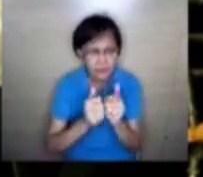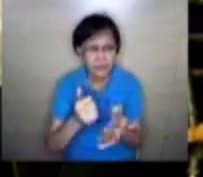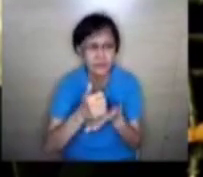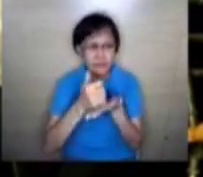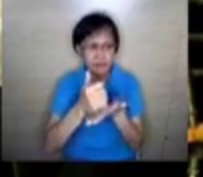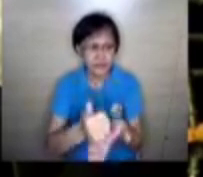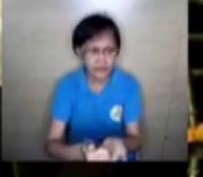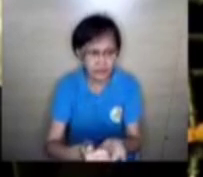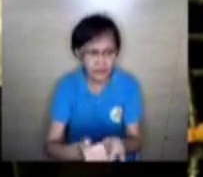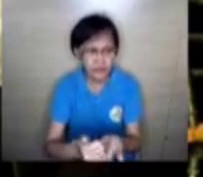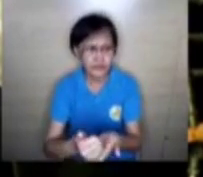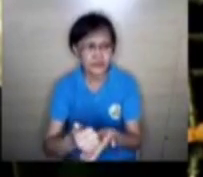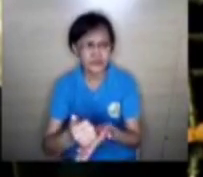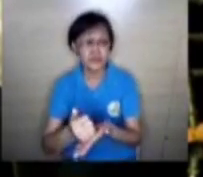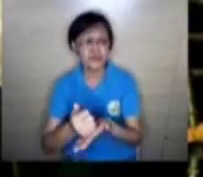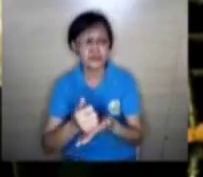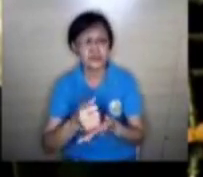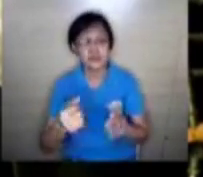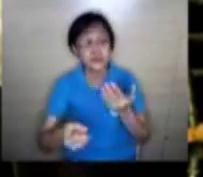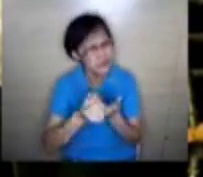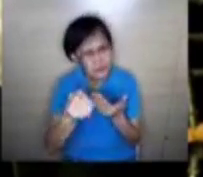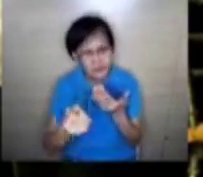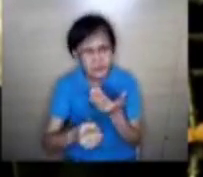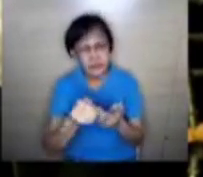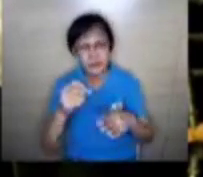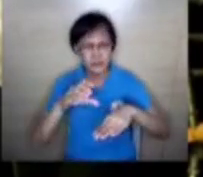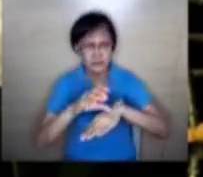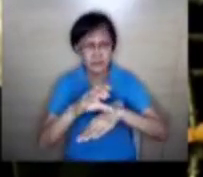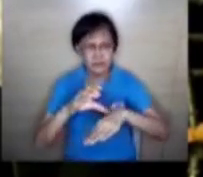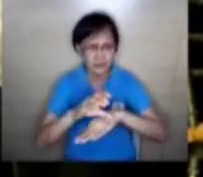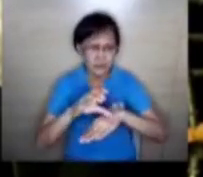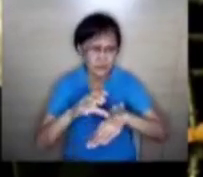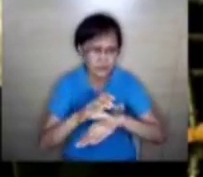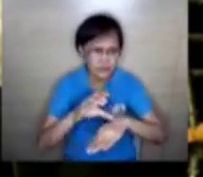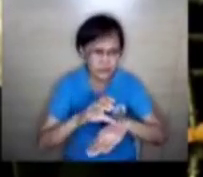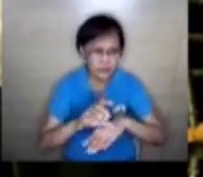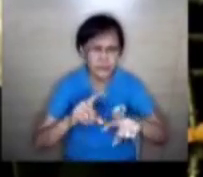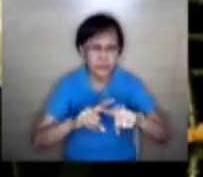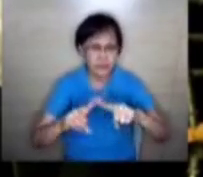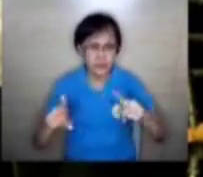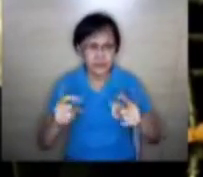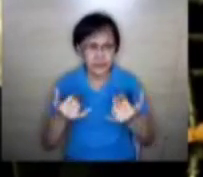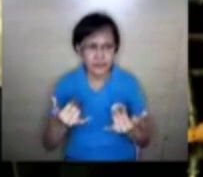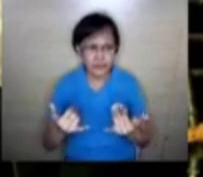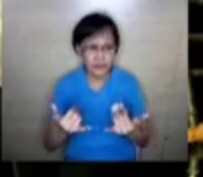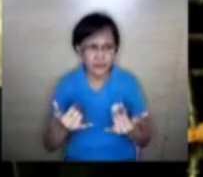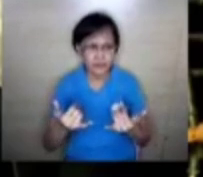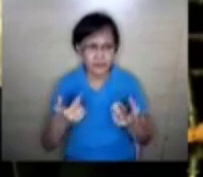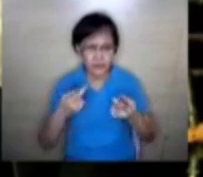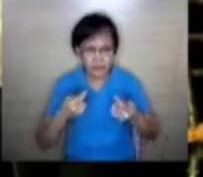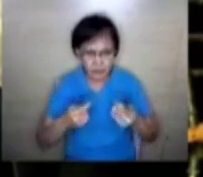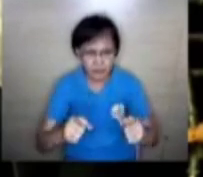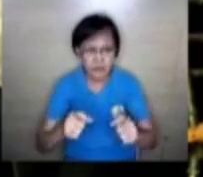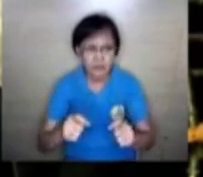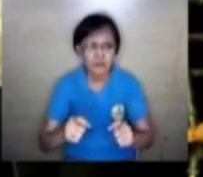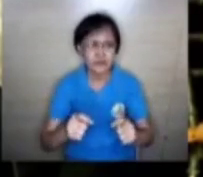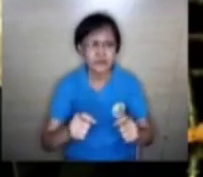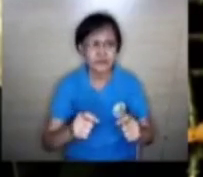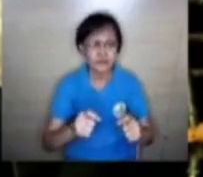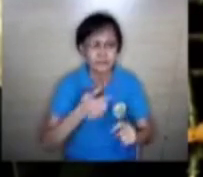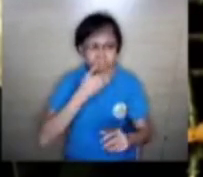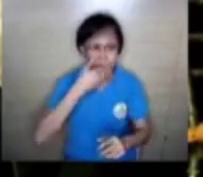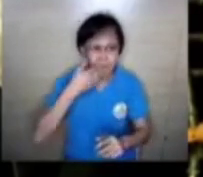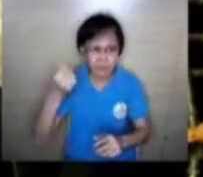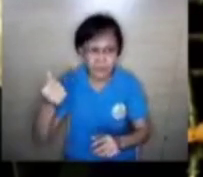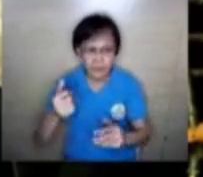Simple at mababaw na konsultasyon lamang ang naganap. Ngayong taon, minarapat natin na simulan natin